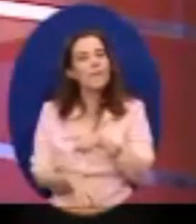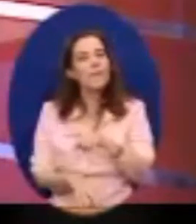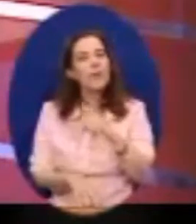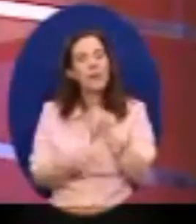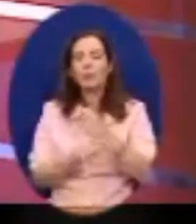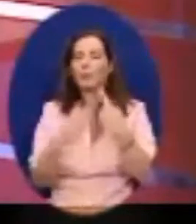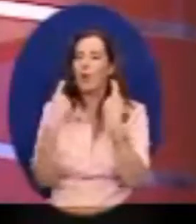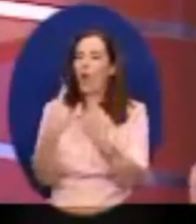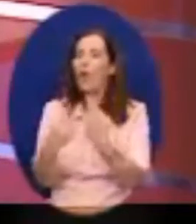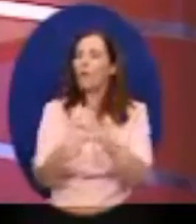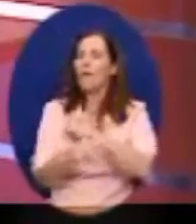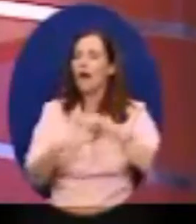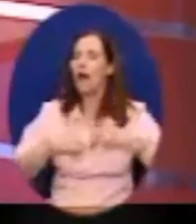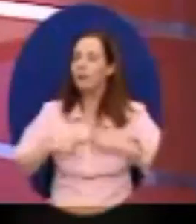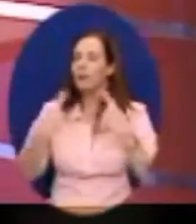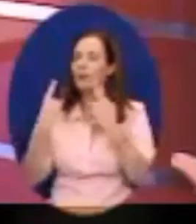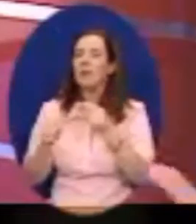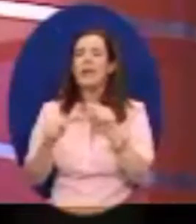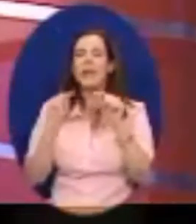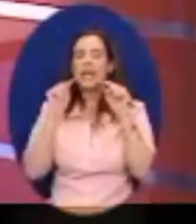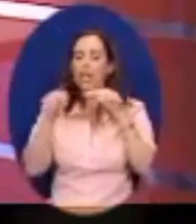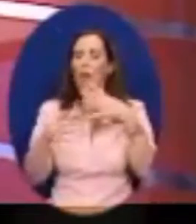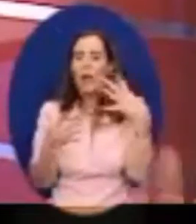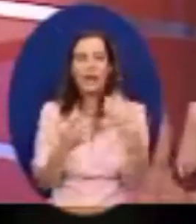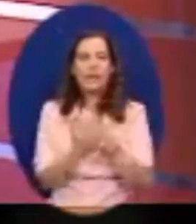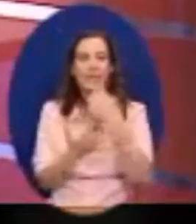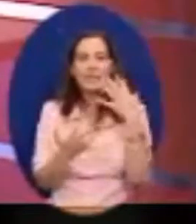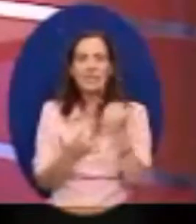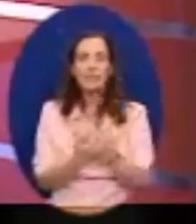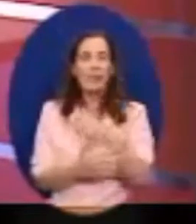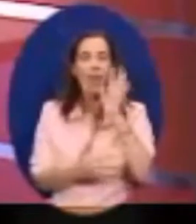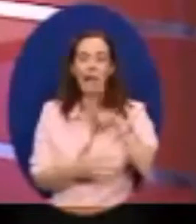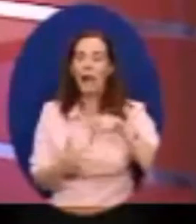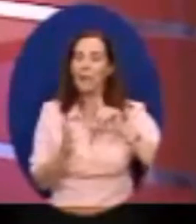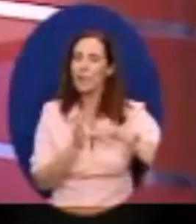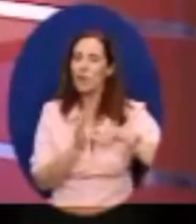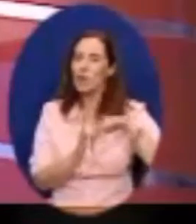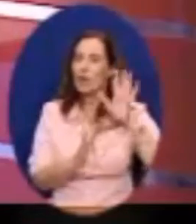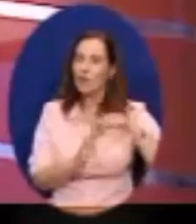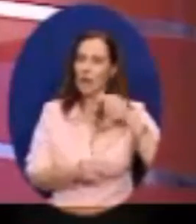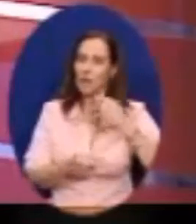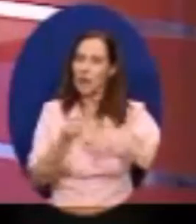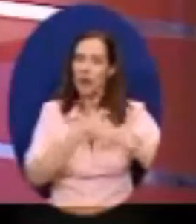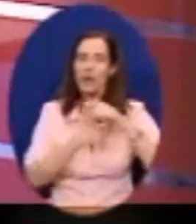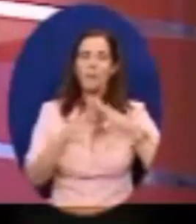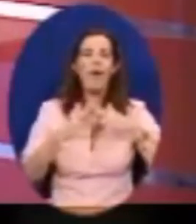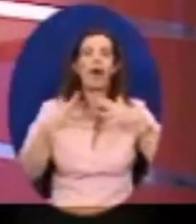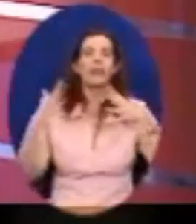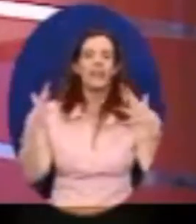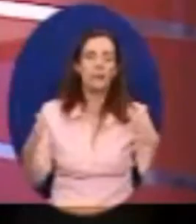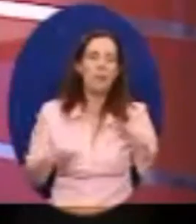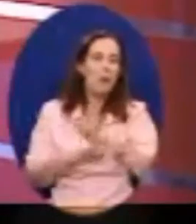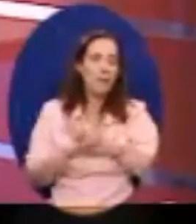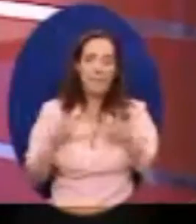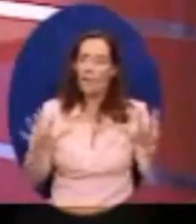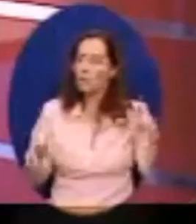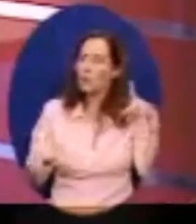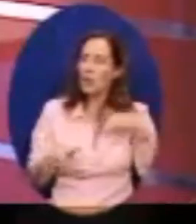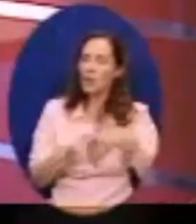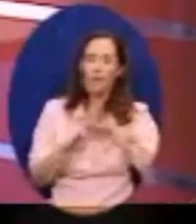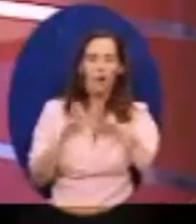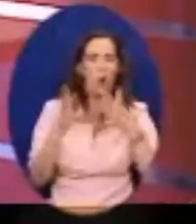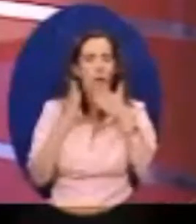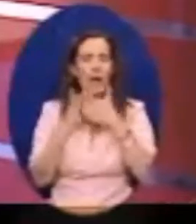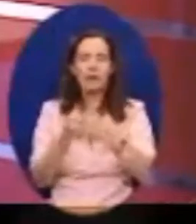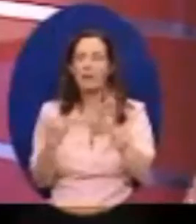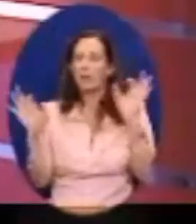בכוחות נכון. עצמן. זאת אומרת, הם הצליחו להגיע להישגים נכון. גם טכנולוגיים וגם כלכליים אדירים, בלי התערבות, לא סיוע נכון.